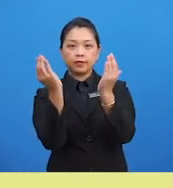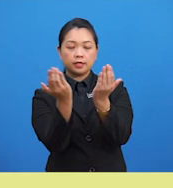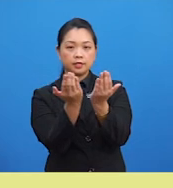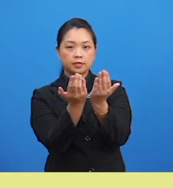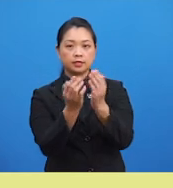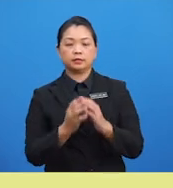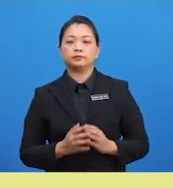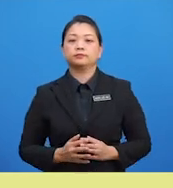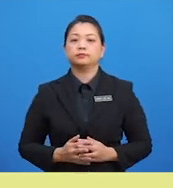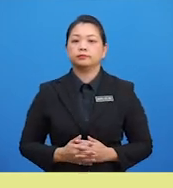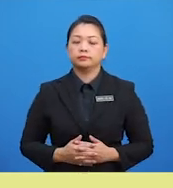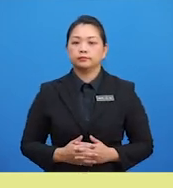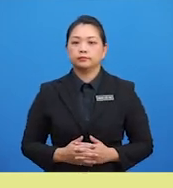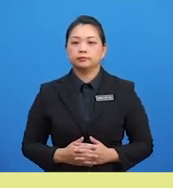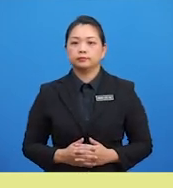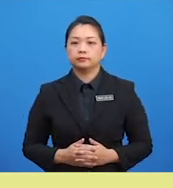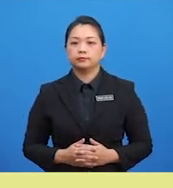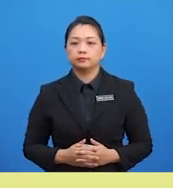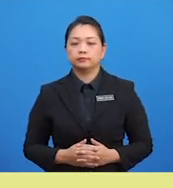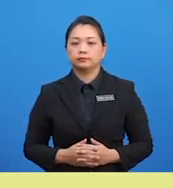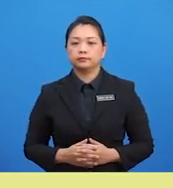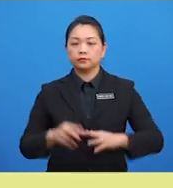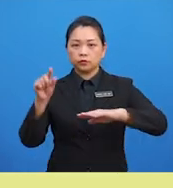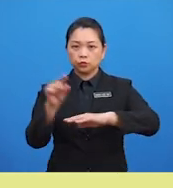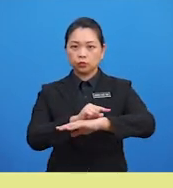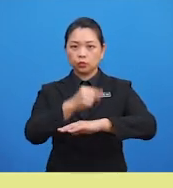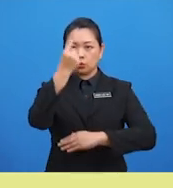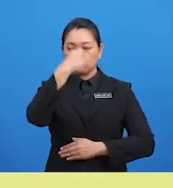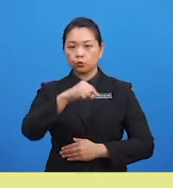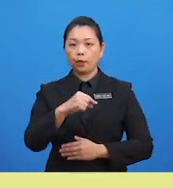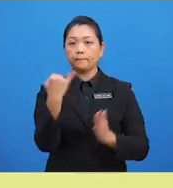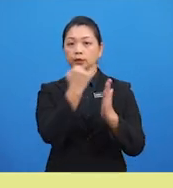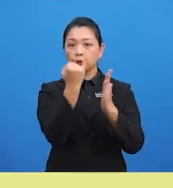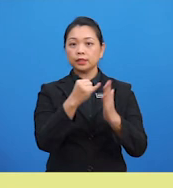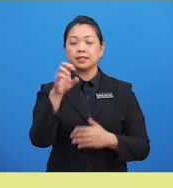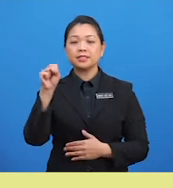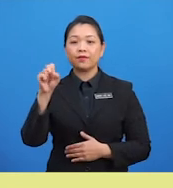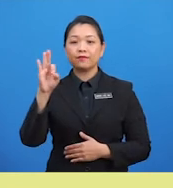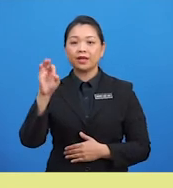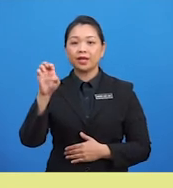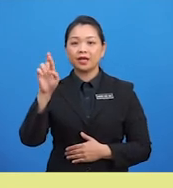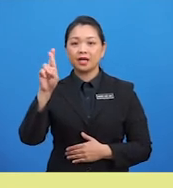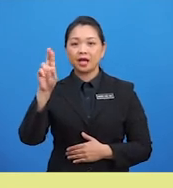Sphere digunakan untuk membuat sfera.